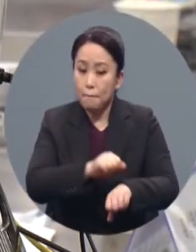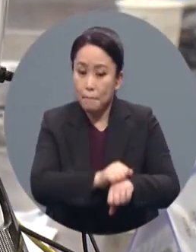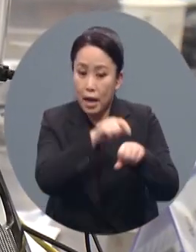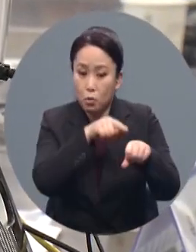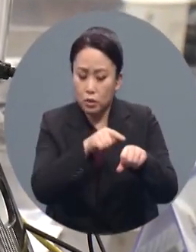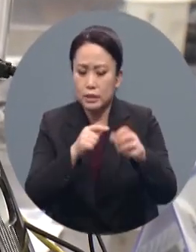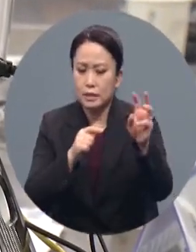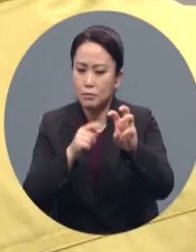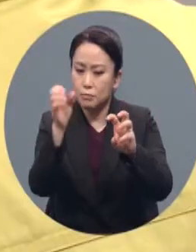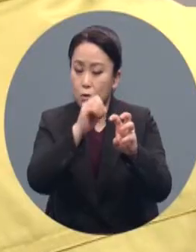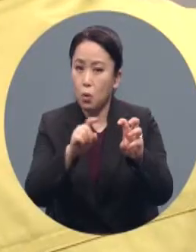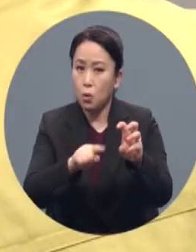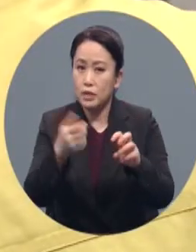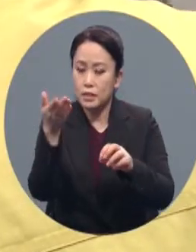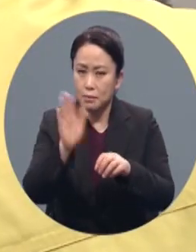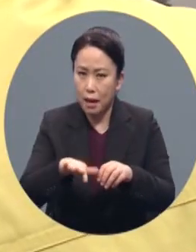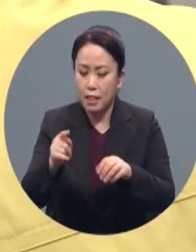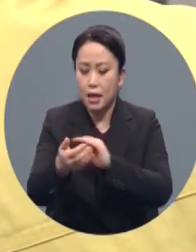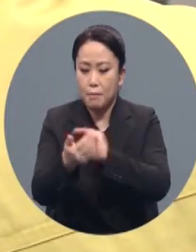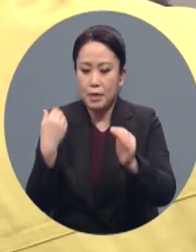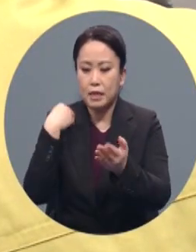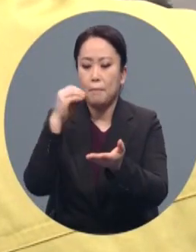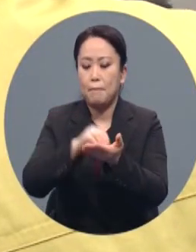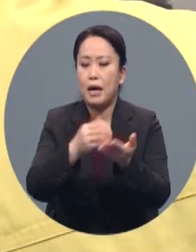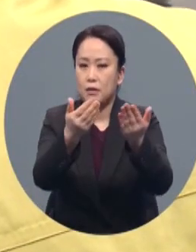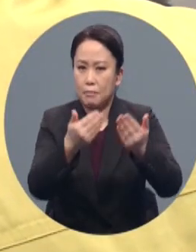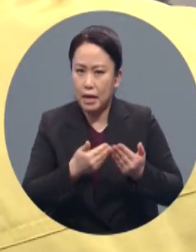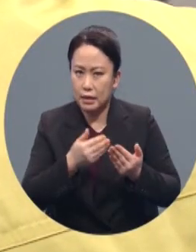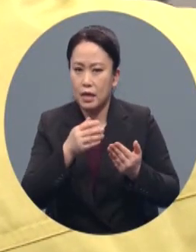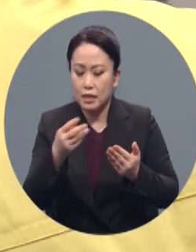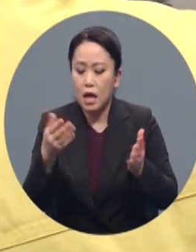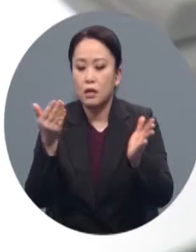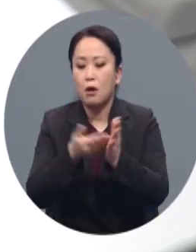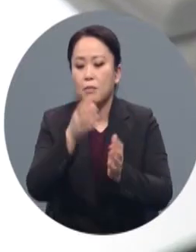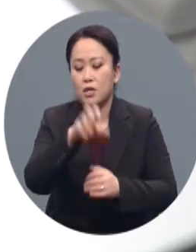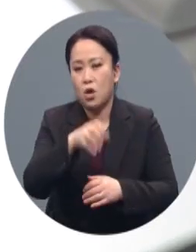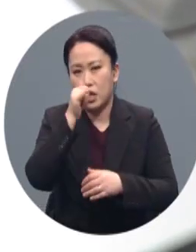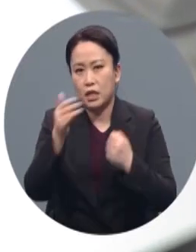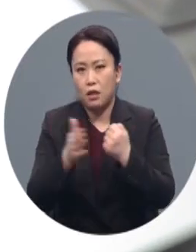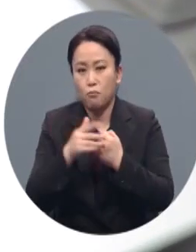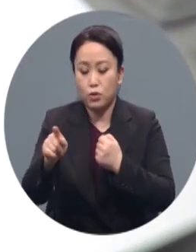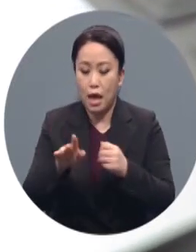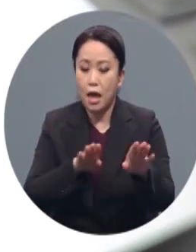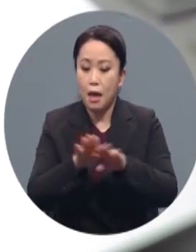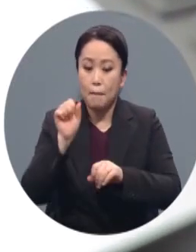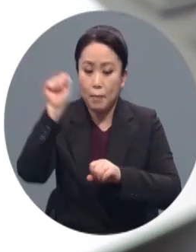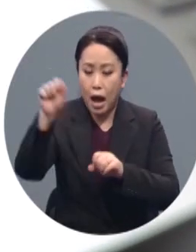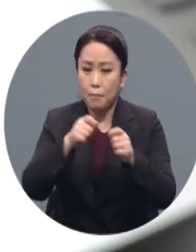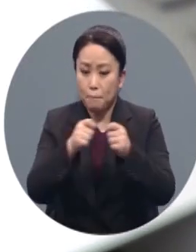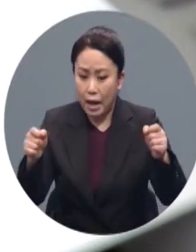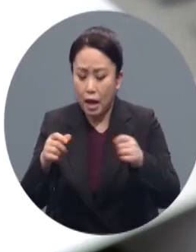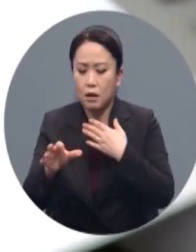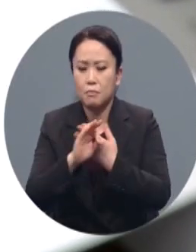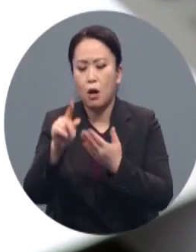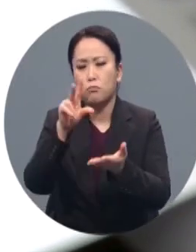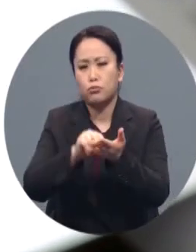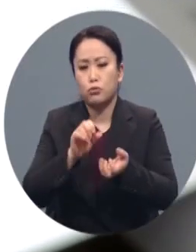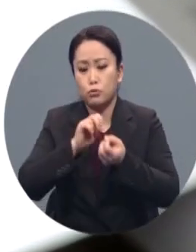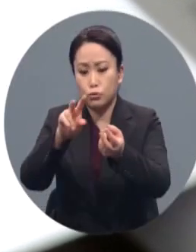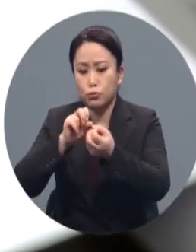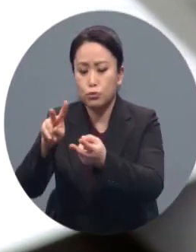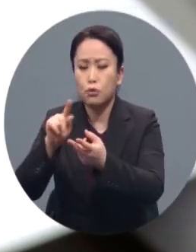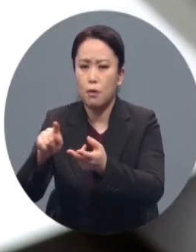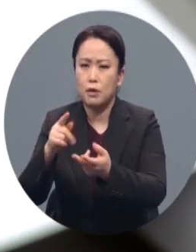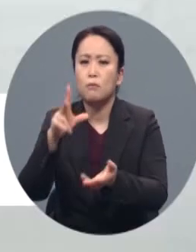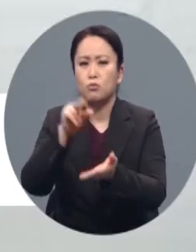파업에 대비해 미리 화물을 반입해놓은 터미널들도 있어 파업이 길어질 경우엔 물류 차질이 우려됩니다. 파업 기간